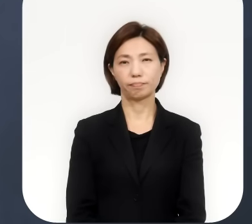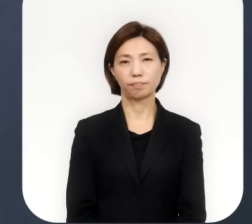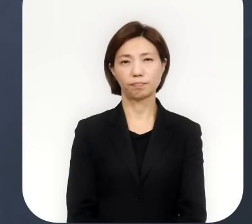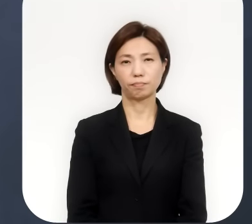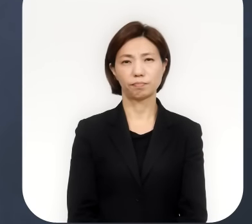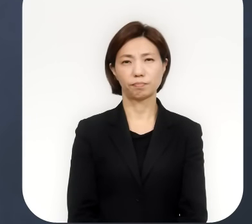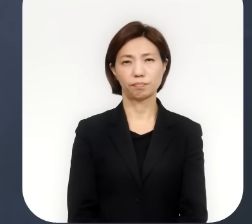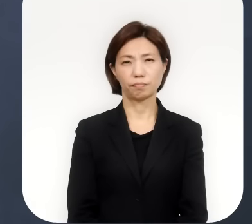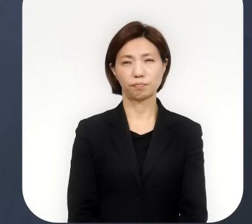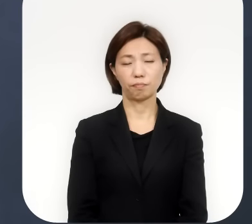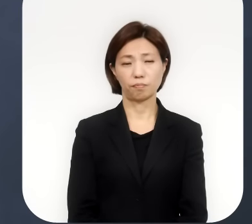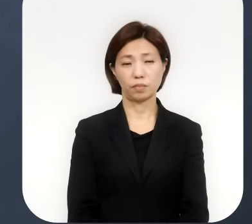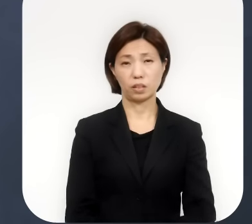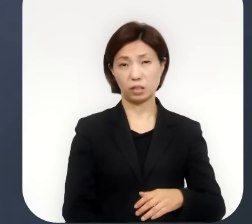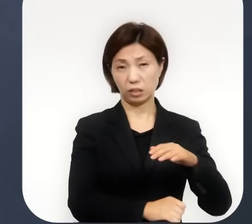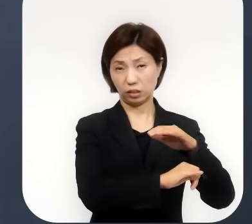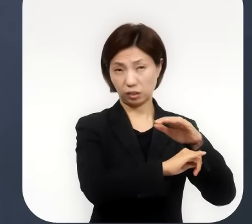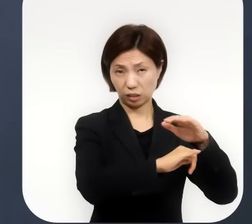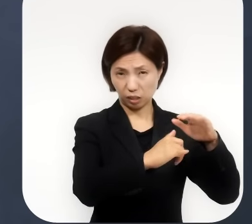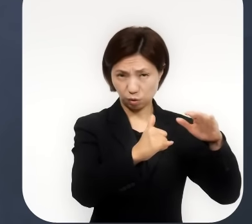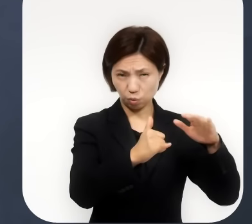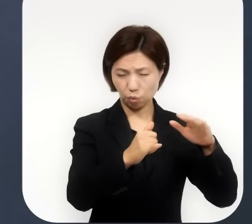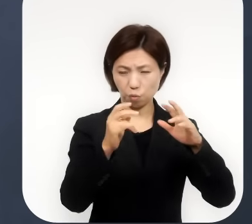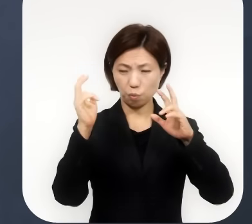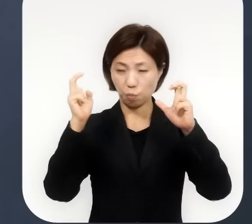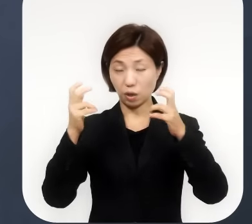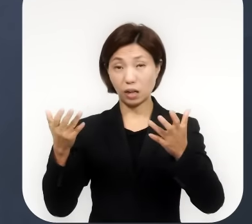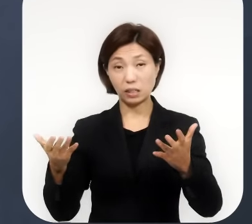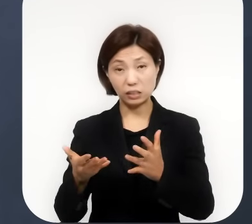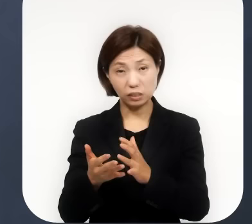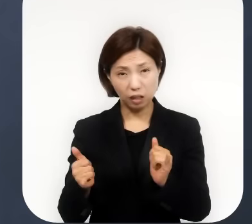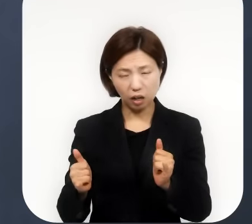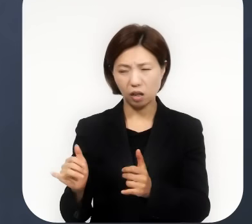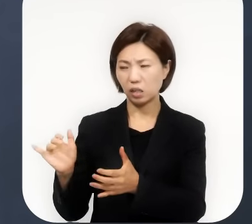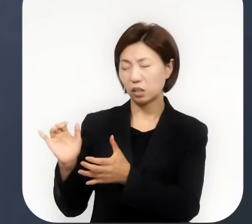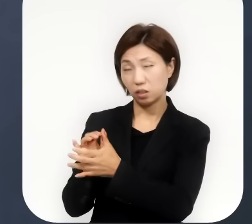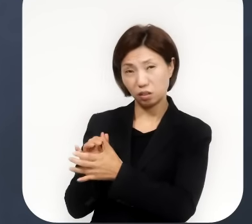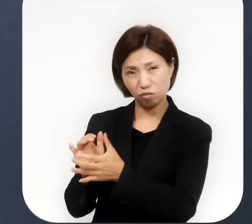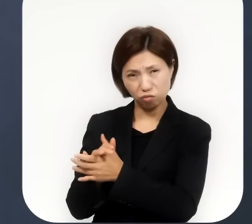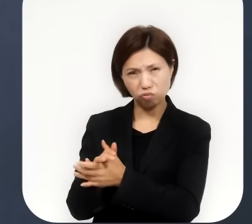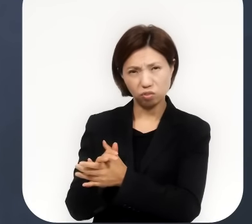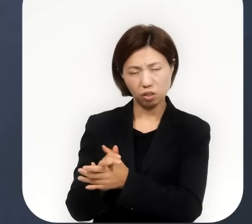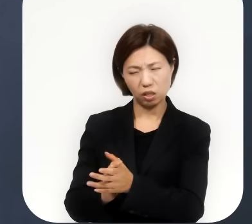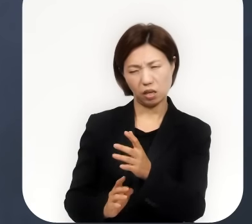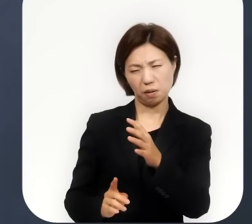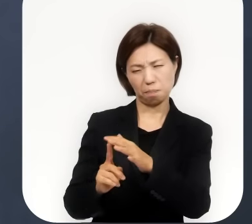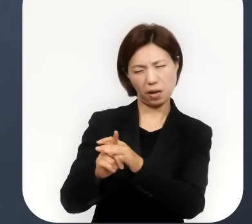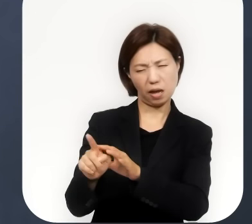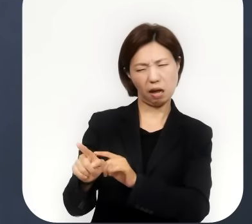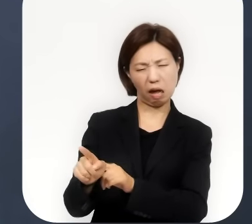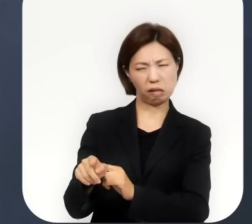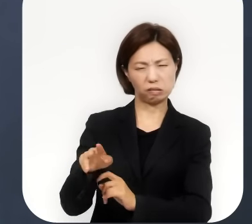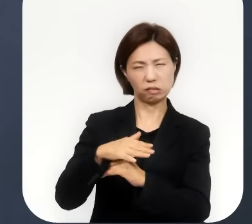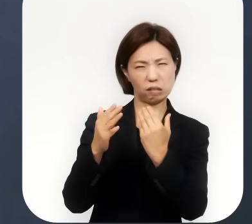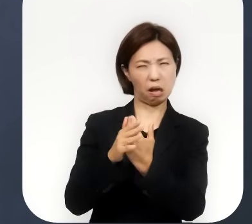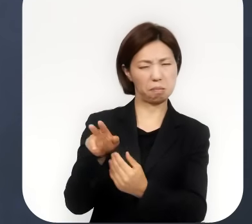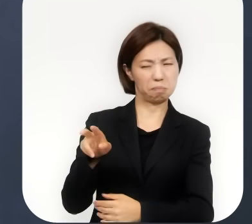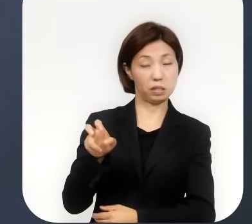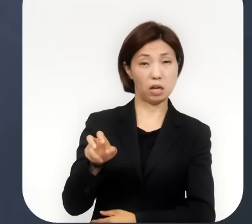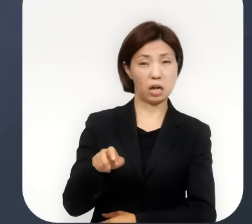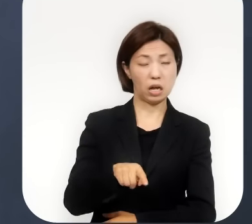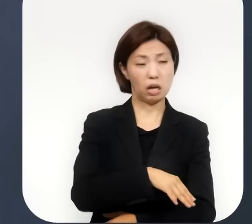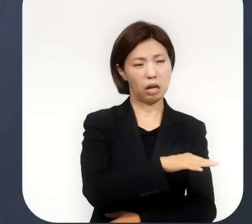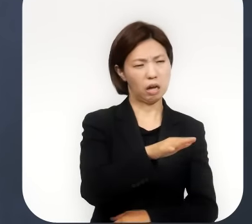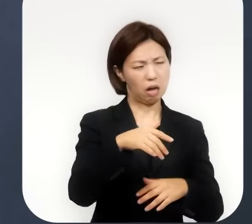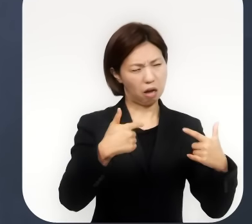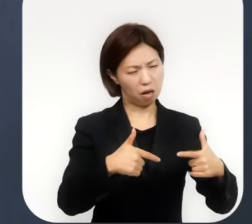어 이렇게 많은 가족 회사 직원 친구들 중에 유독한 사람이 좀 밉다 딴 사람